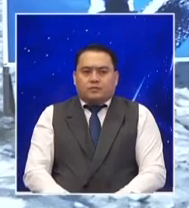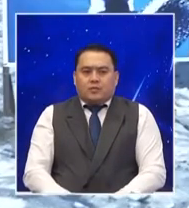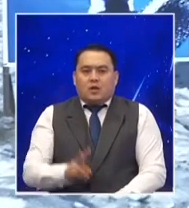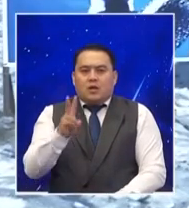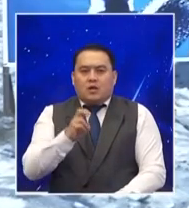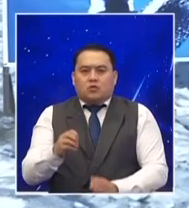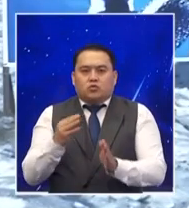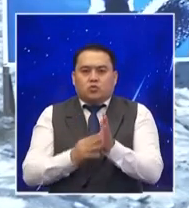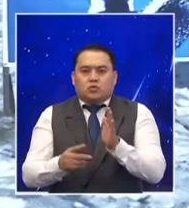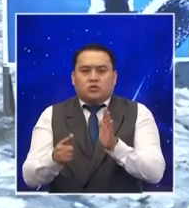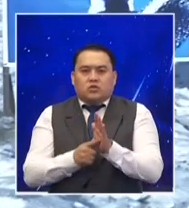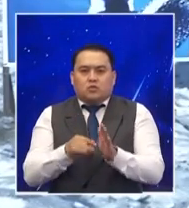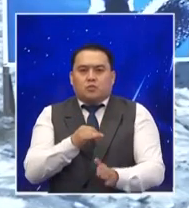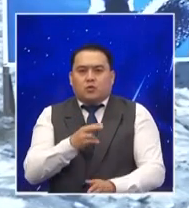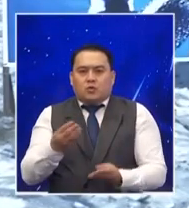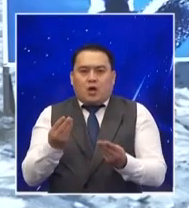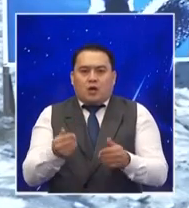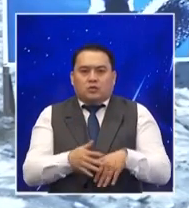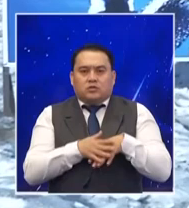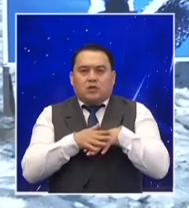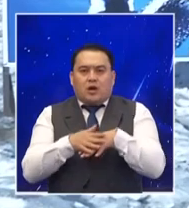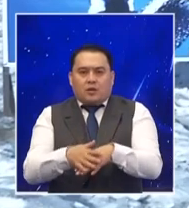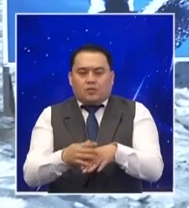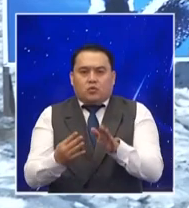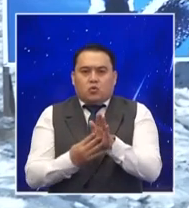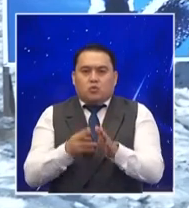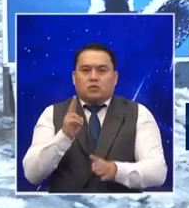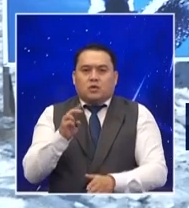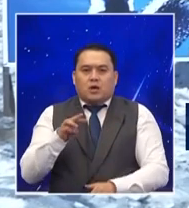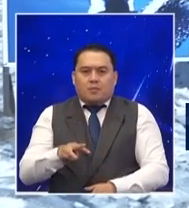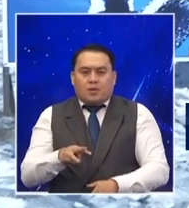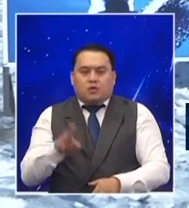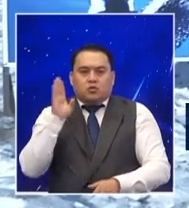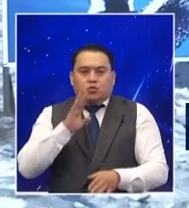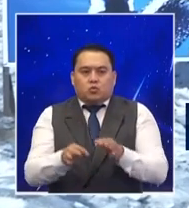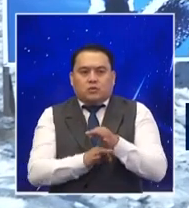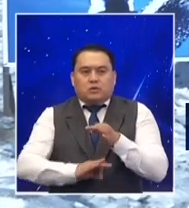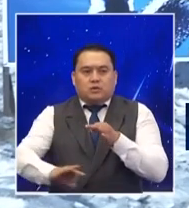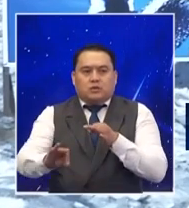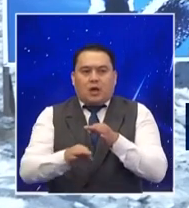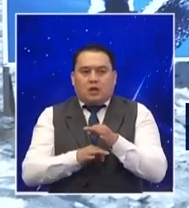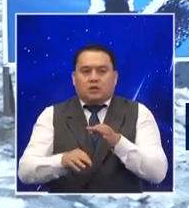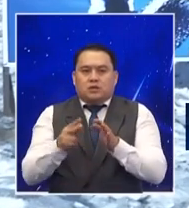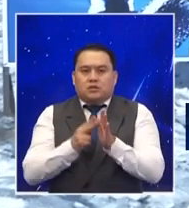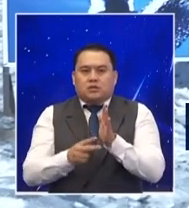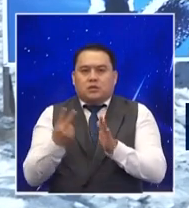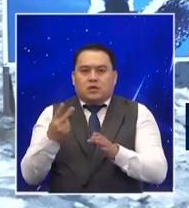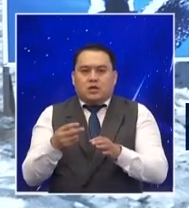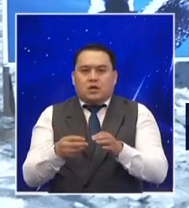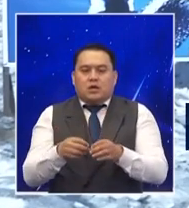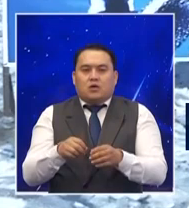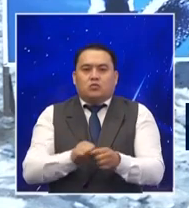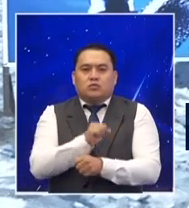теңге ақша қаралып, осы ауыз су жүйесіне 9 шақырым жерге су жүйесі тартылды. 82 құдық